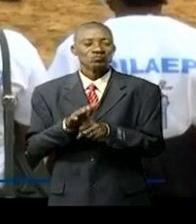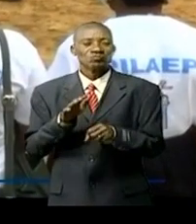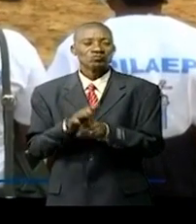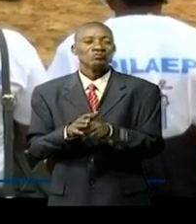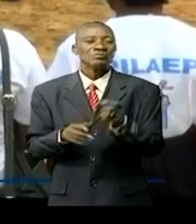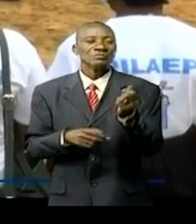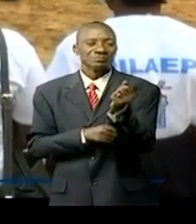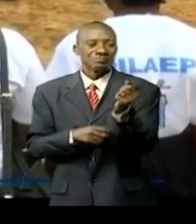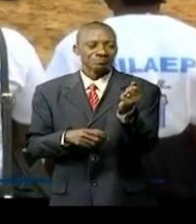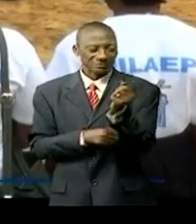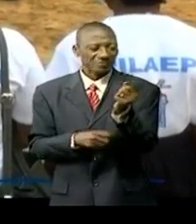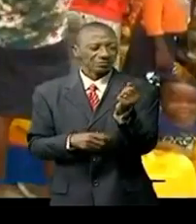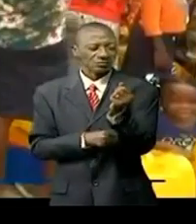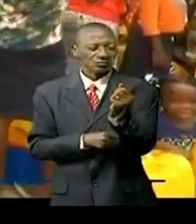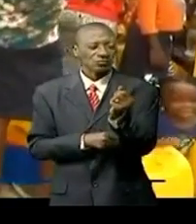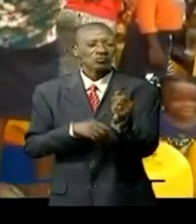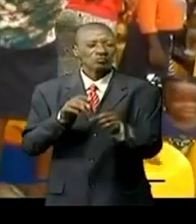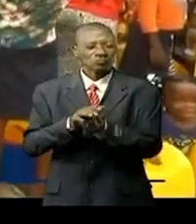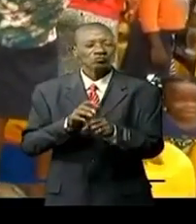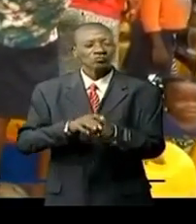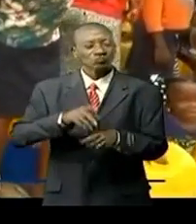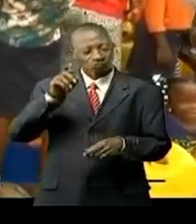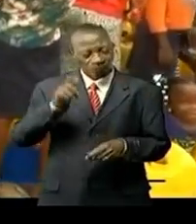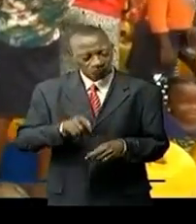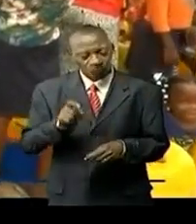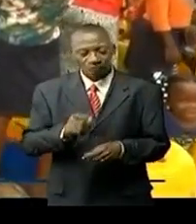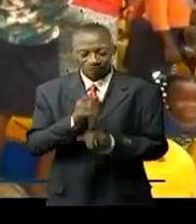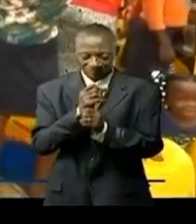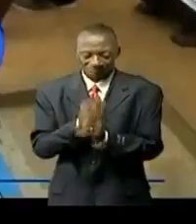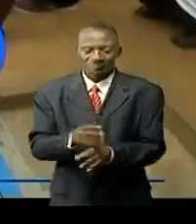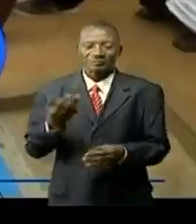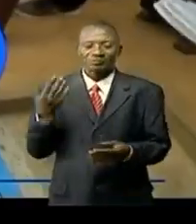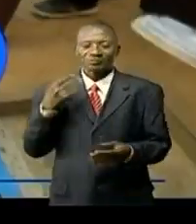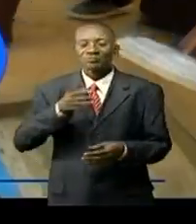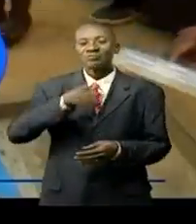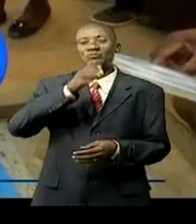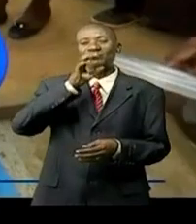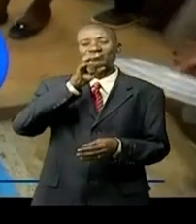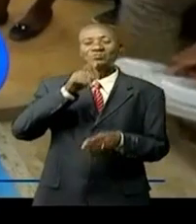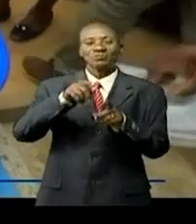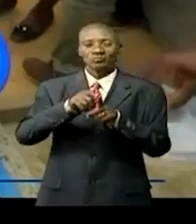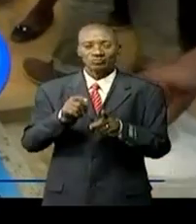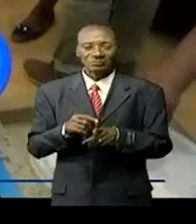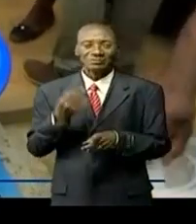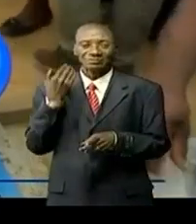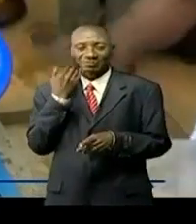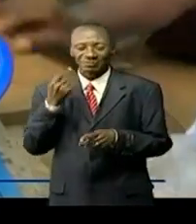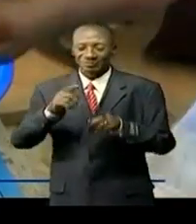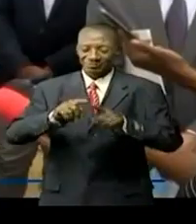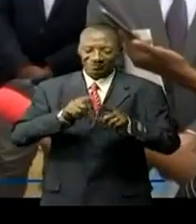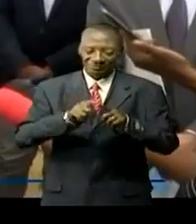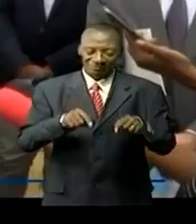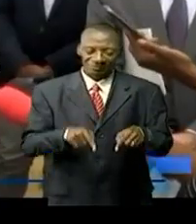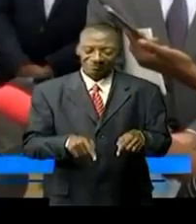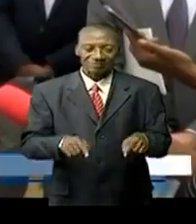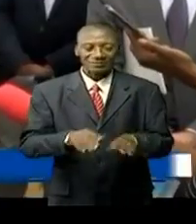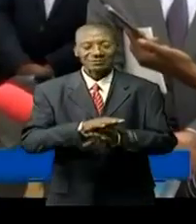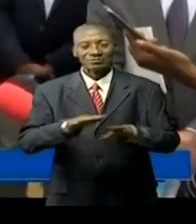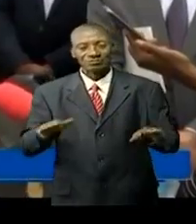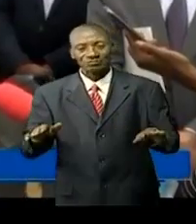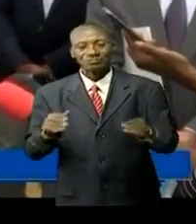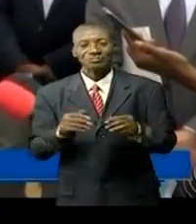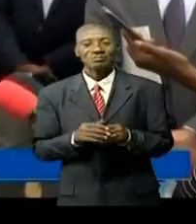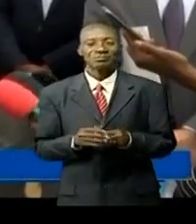avoir accès à l'eau potable et lutter ainsi contre les maladies d'origine hydrique. Nous devons être fiers de ces modèles de